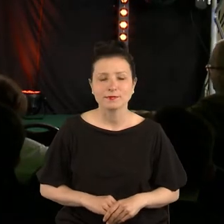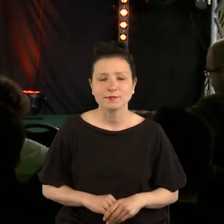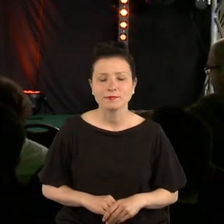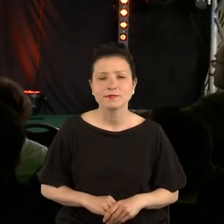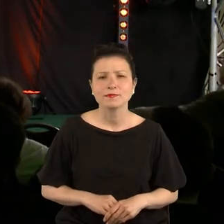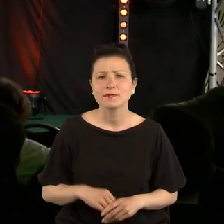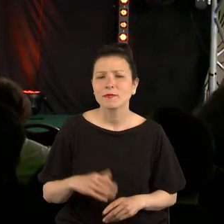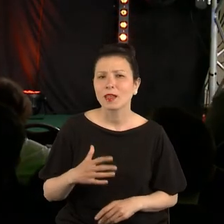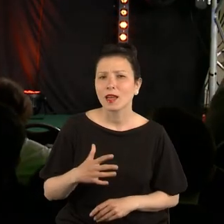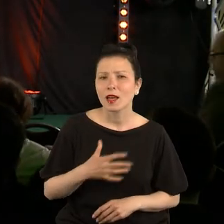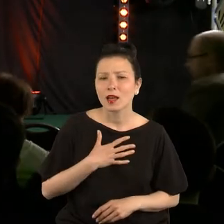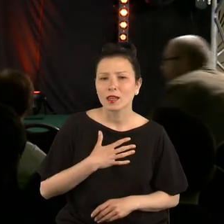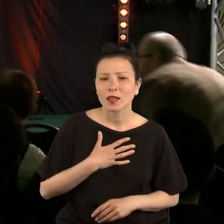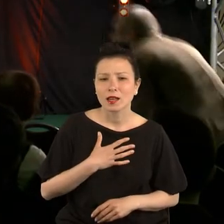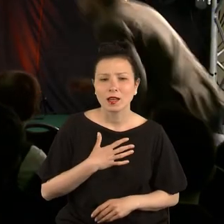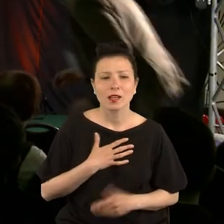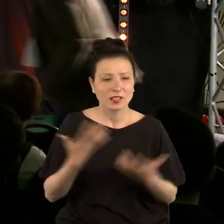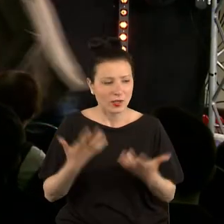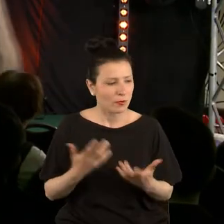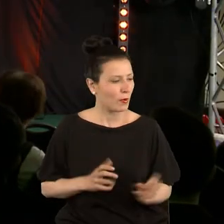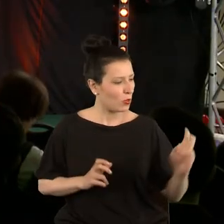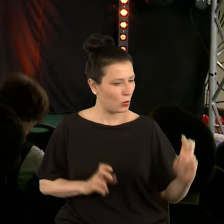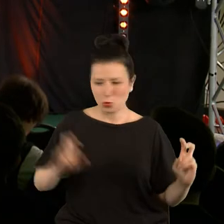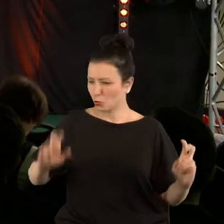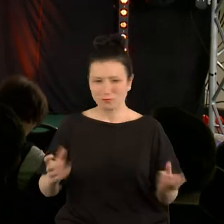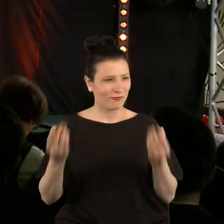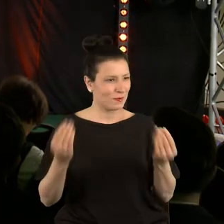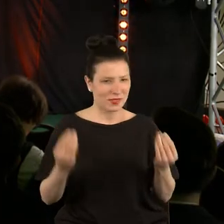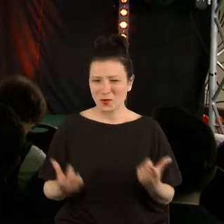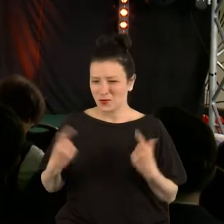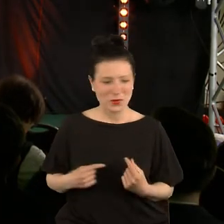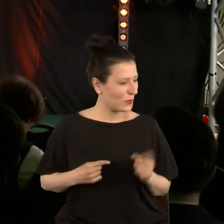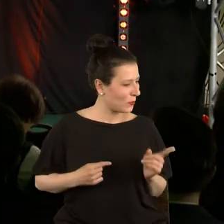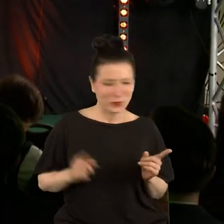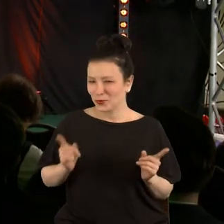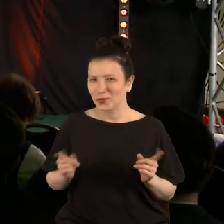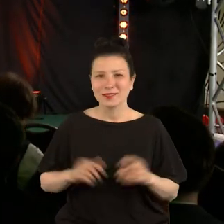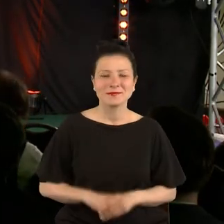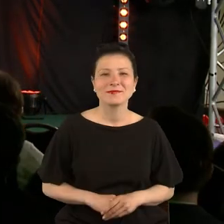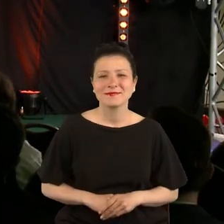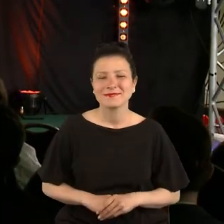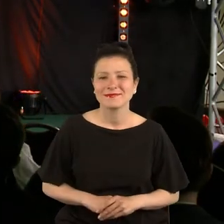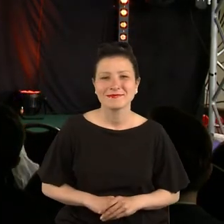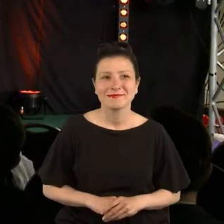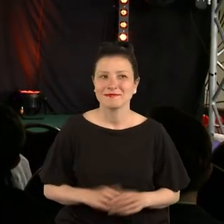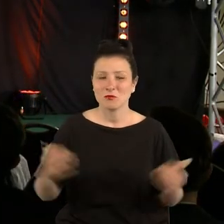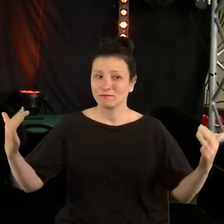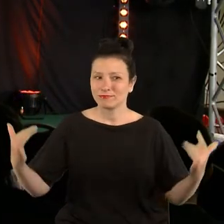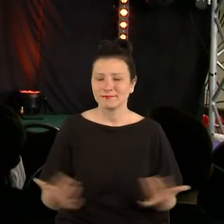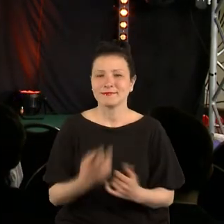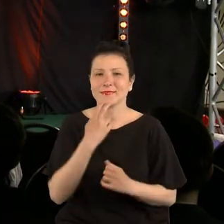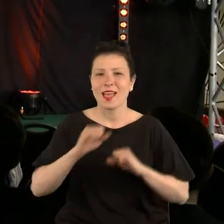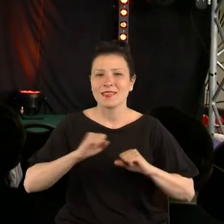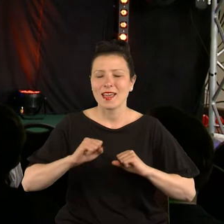będę miała po bokach dwie fantastyczne osoby i znowu może spłynie na mnie trochę